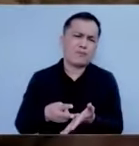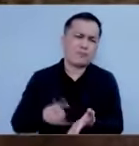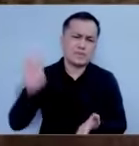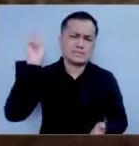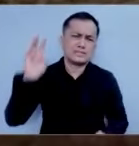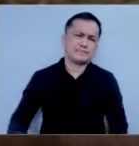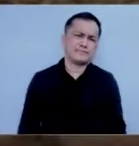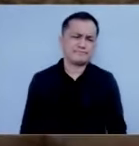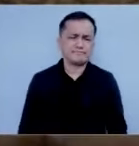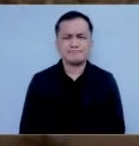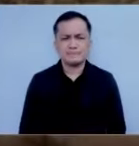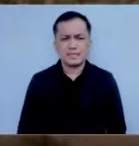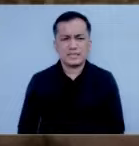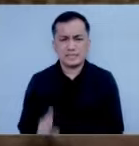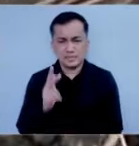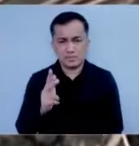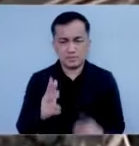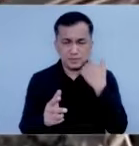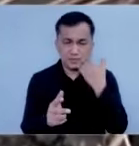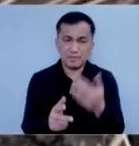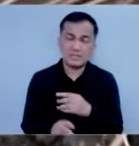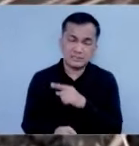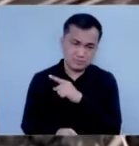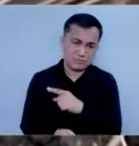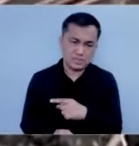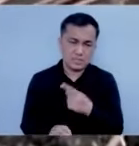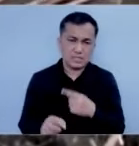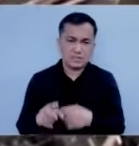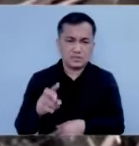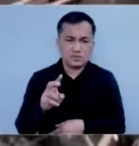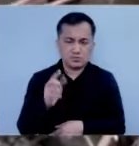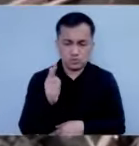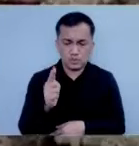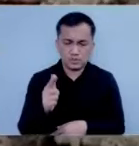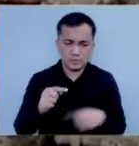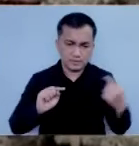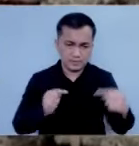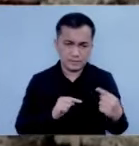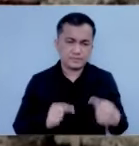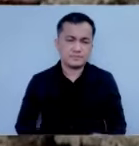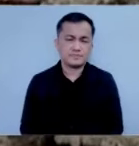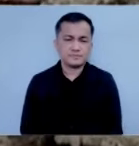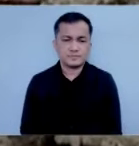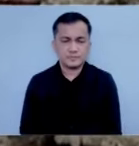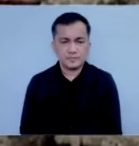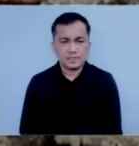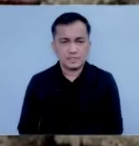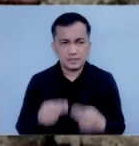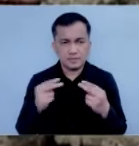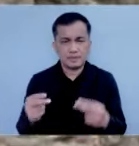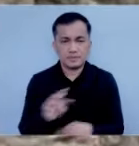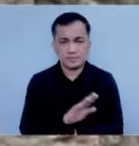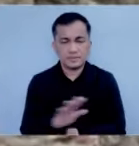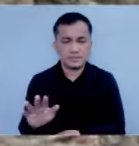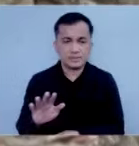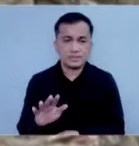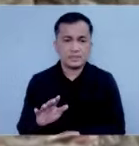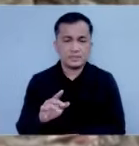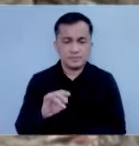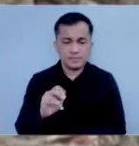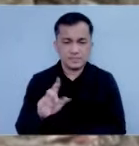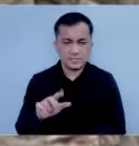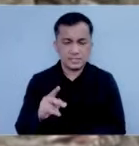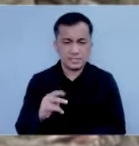Mahigit 30 ang namatay sa baha roon habang nasa 20 ang sugatan. Nagbabalita mula sa frontline, Maricel